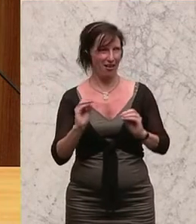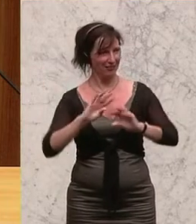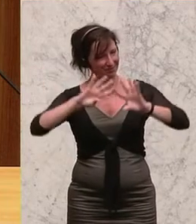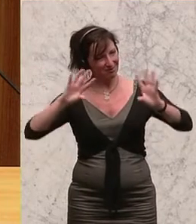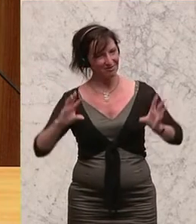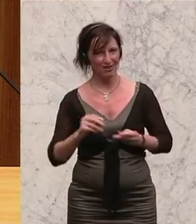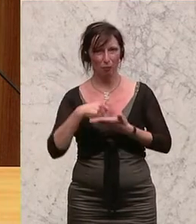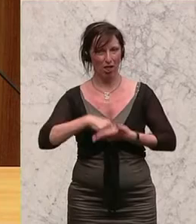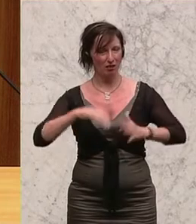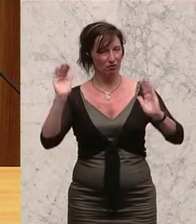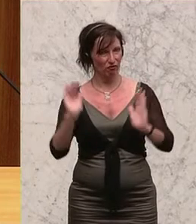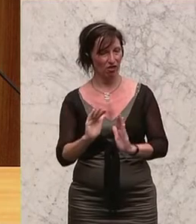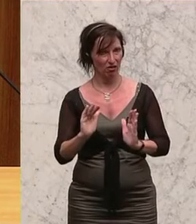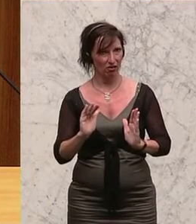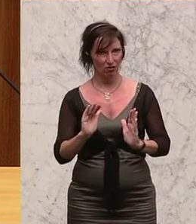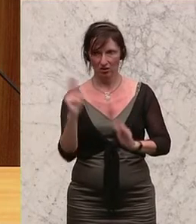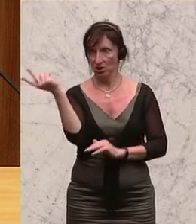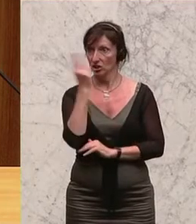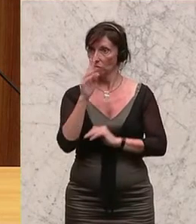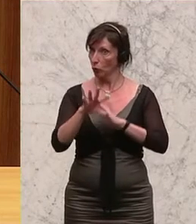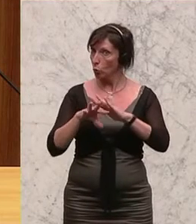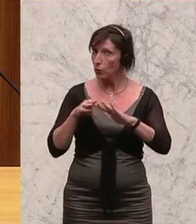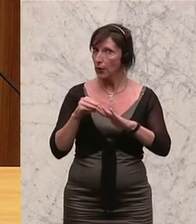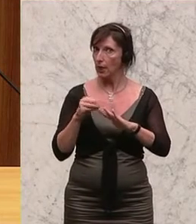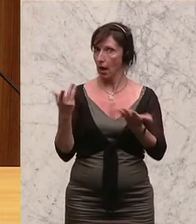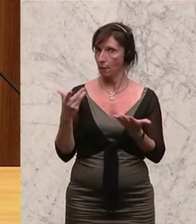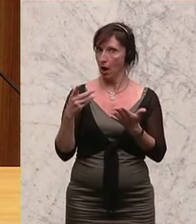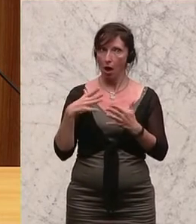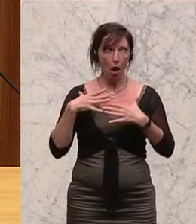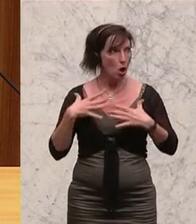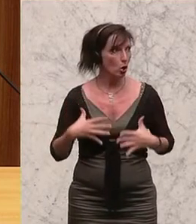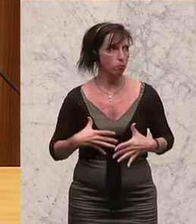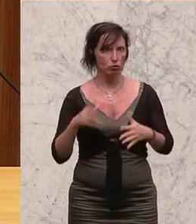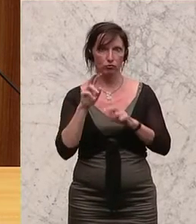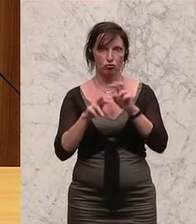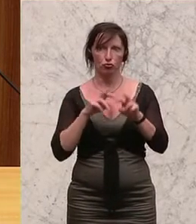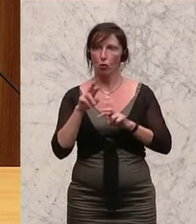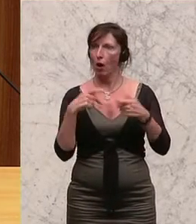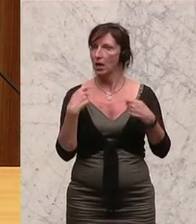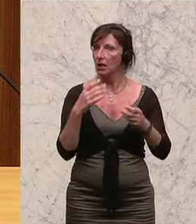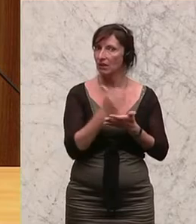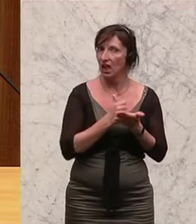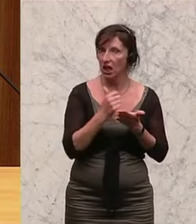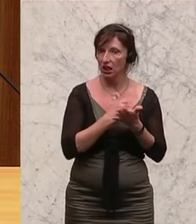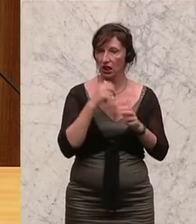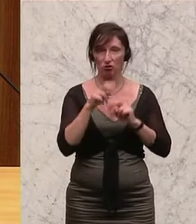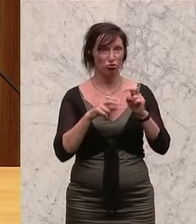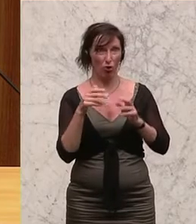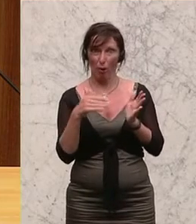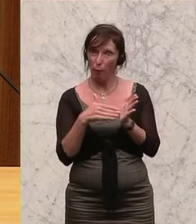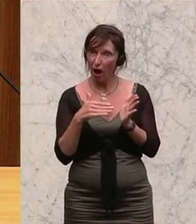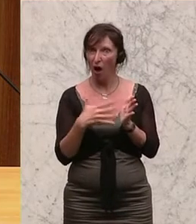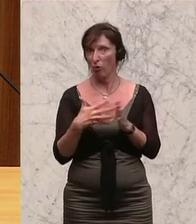soll, selbstverständlich eine Entlastung der Unternehmen im Bereich der Körperschaftssteuer oder der Kapitalertragssteuer zum Beispiel beinhalten muss